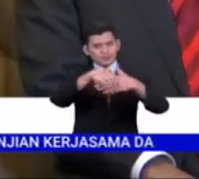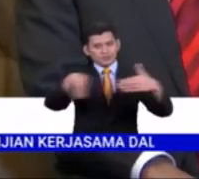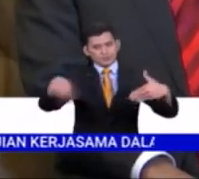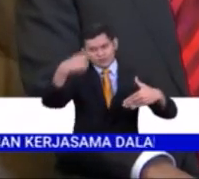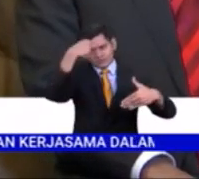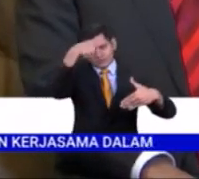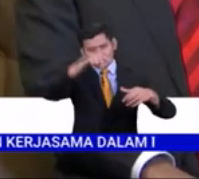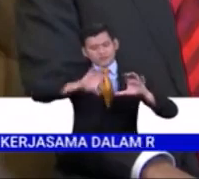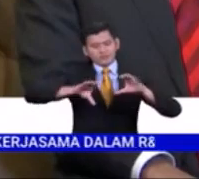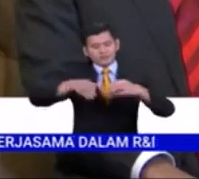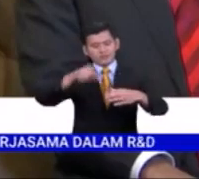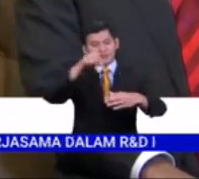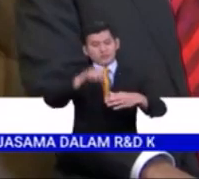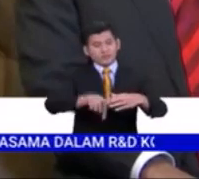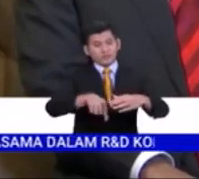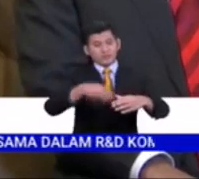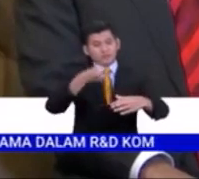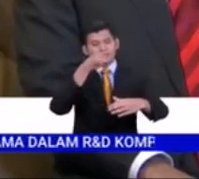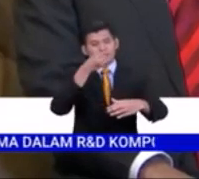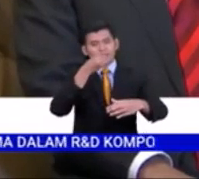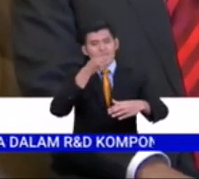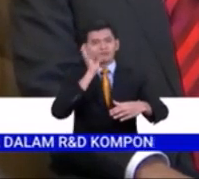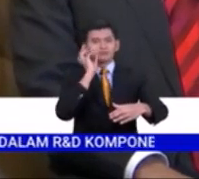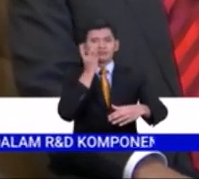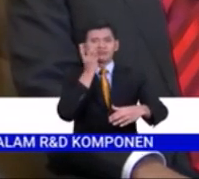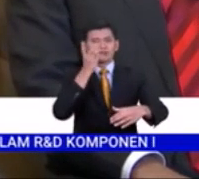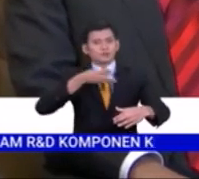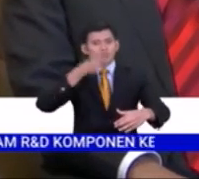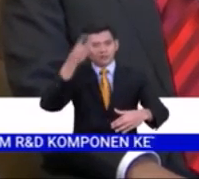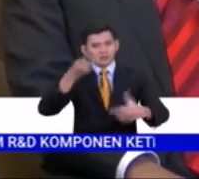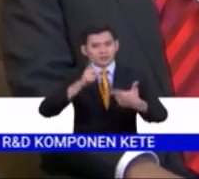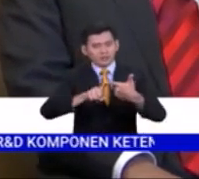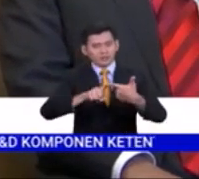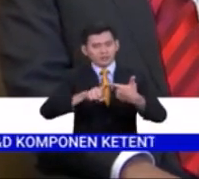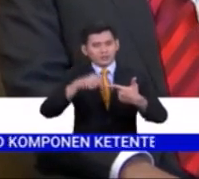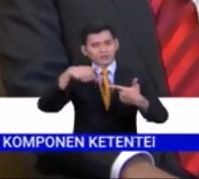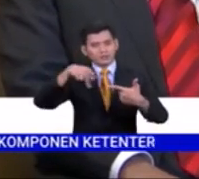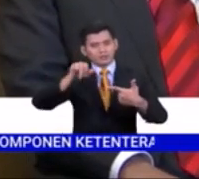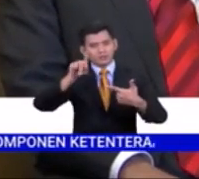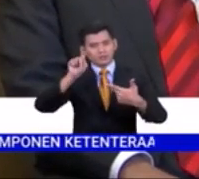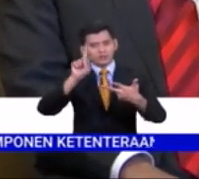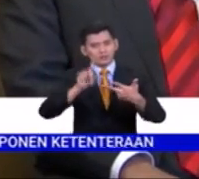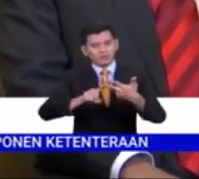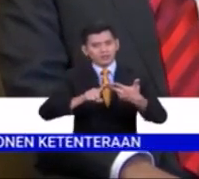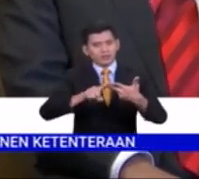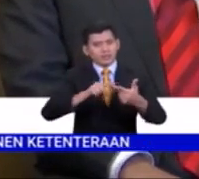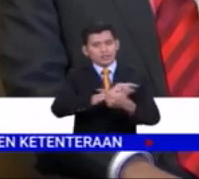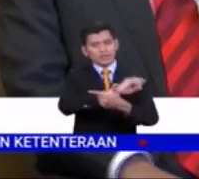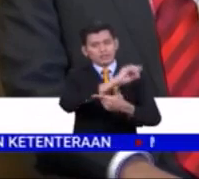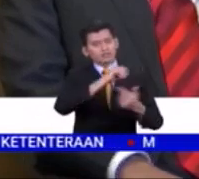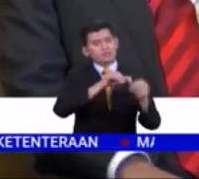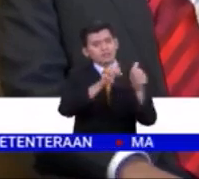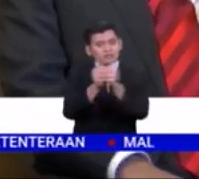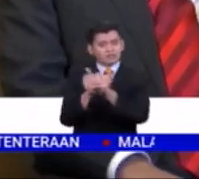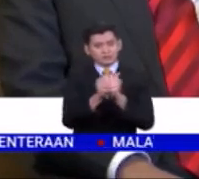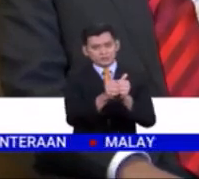bagi kumpulan yang memakan beras wangi, beras pulut atau yang setara dengannya.